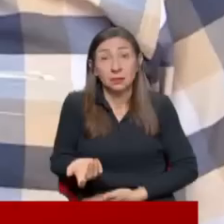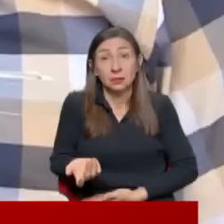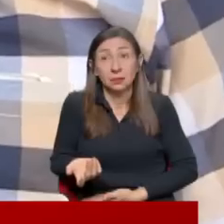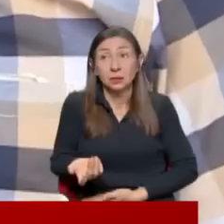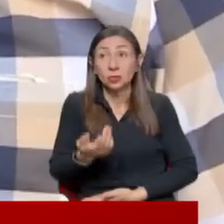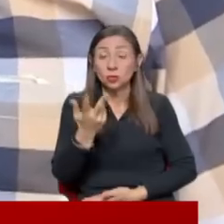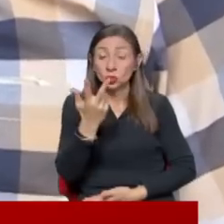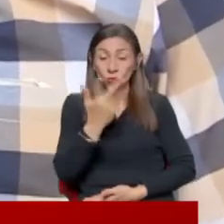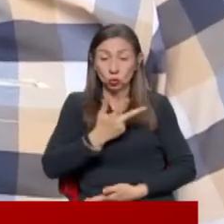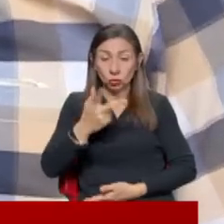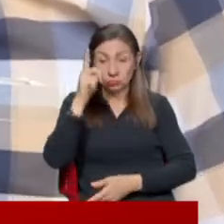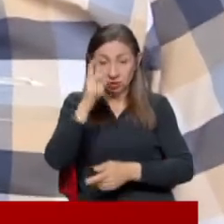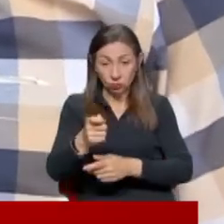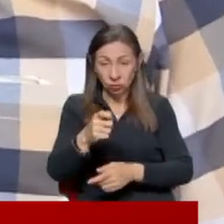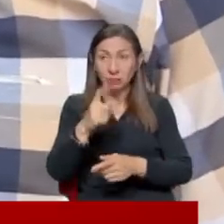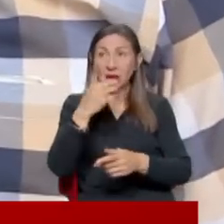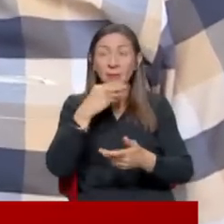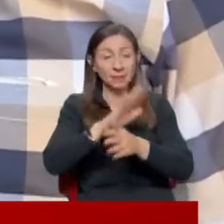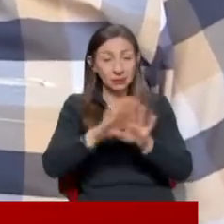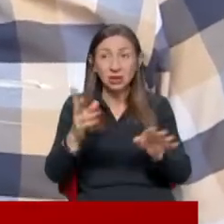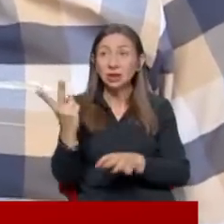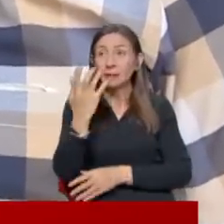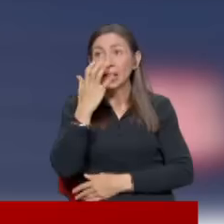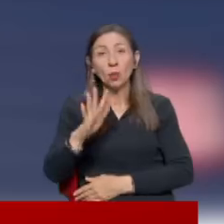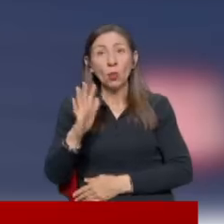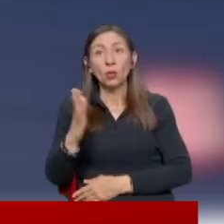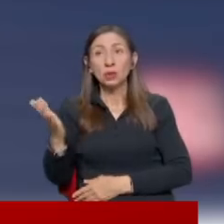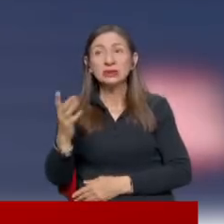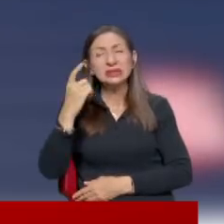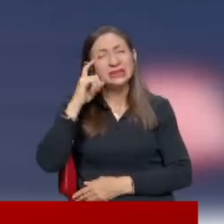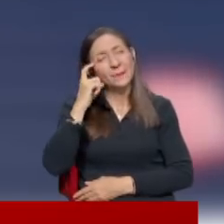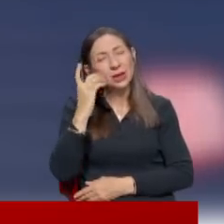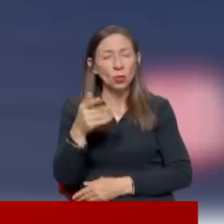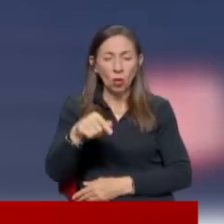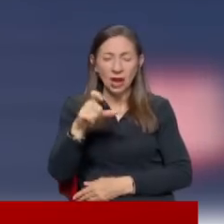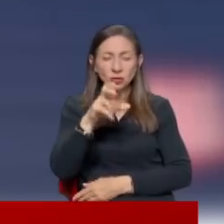olamadı. 3 kişi başvurmuşuz aynı gün. Birisi emekli olmuş, ikisi bekliyor. Tahmin ediyorum